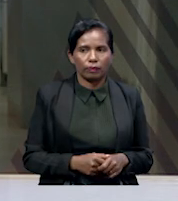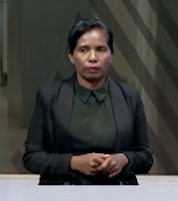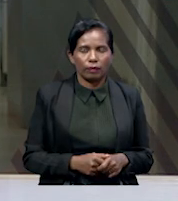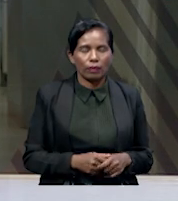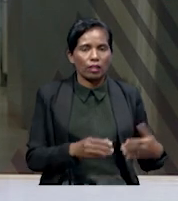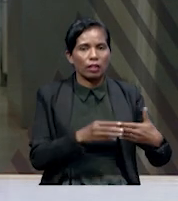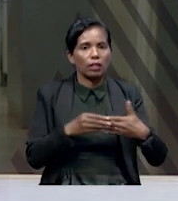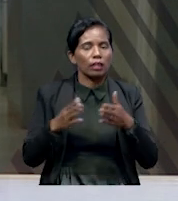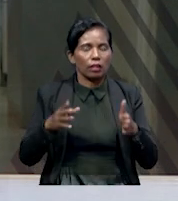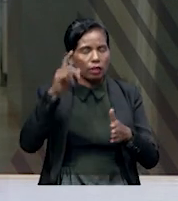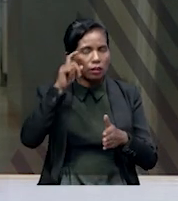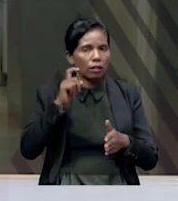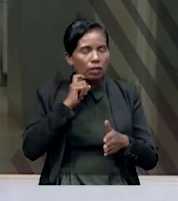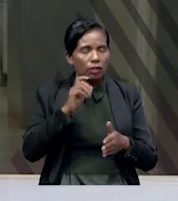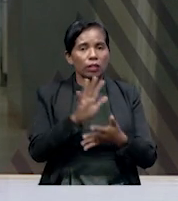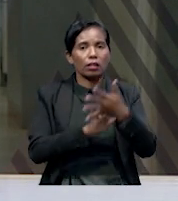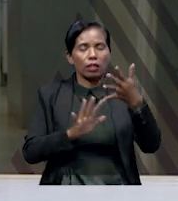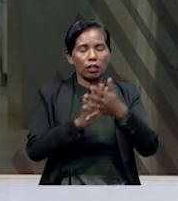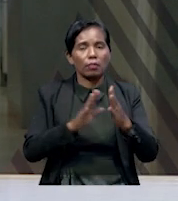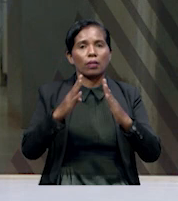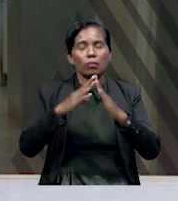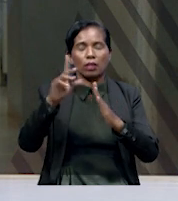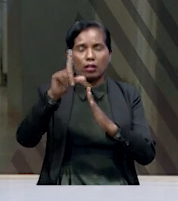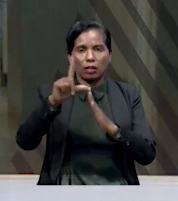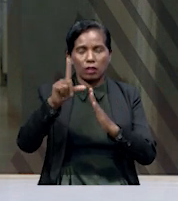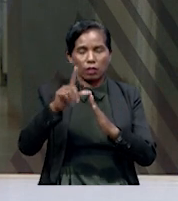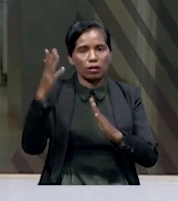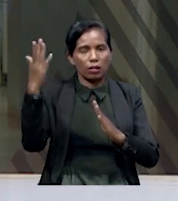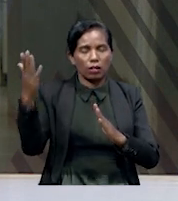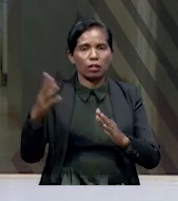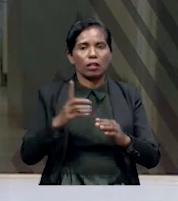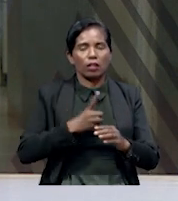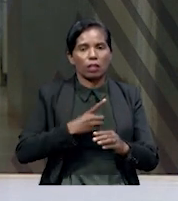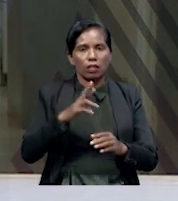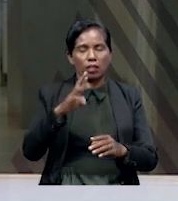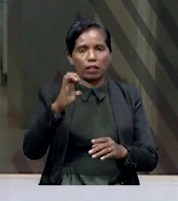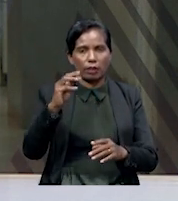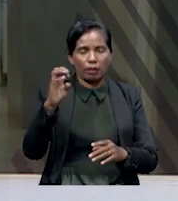Líder nasional Kadar Sana na Gus Mau ni na guru malistan li urai berlanu li budu darema.